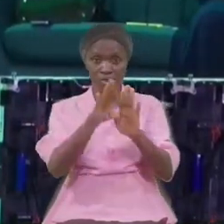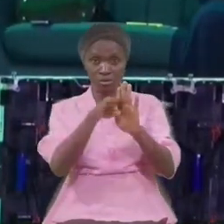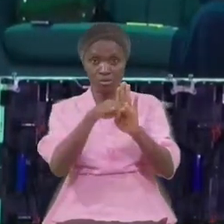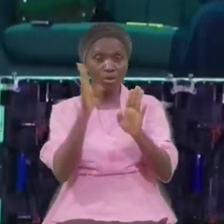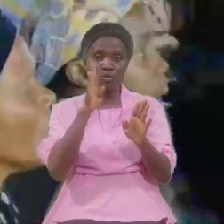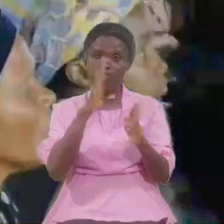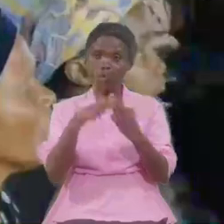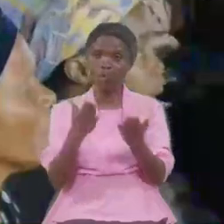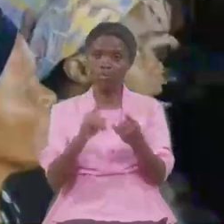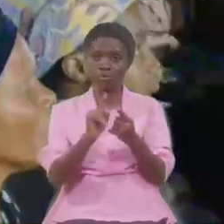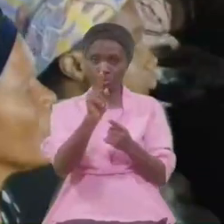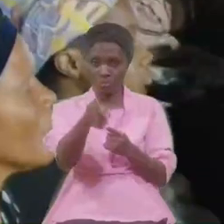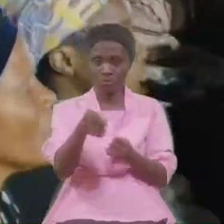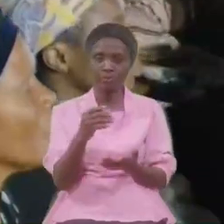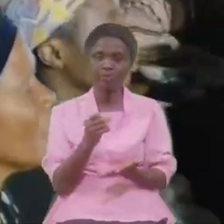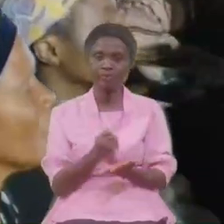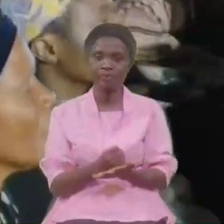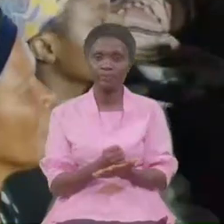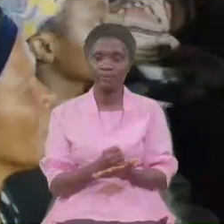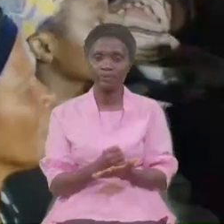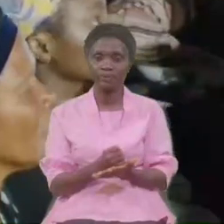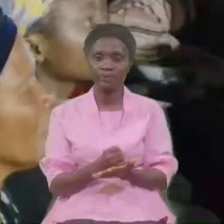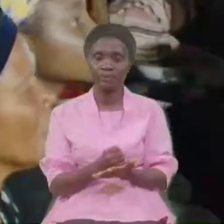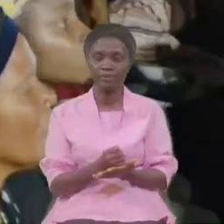Tapez et la porte vous sera ouverte.